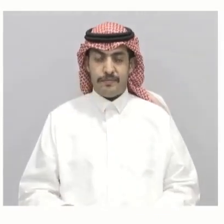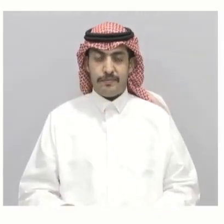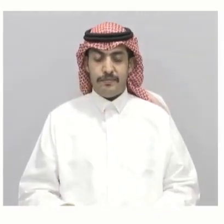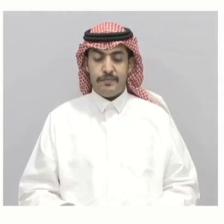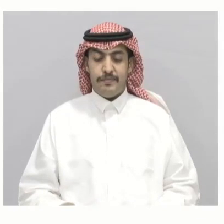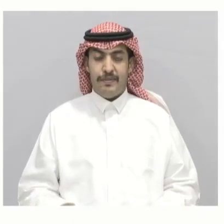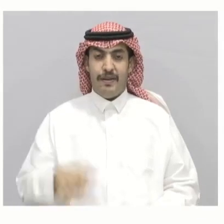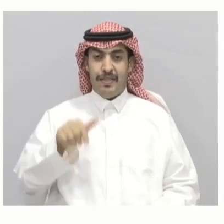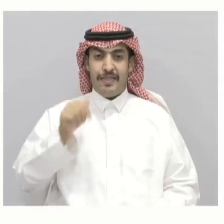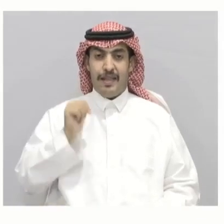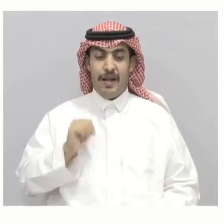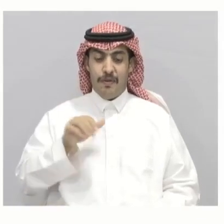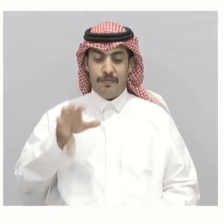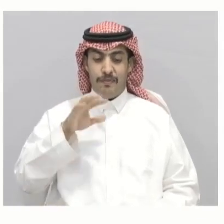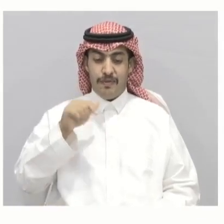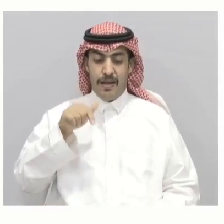اعزائي